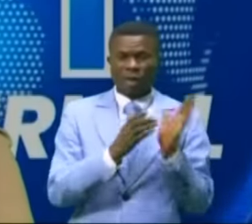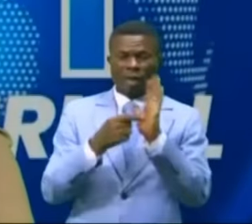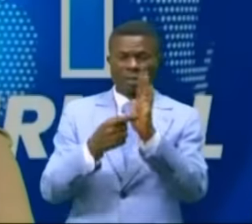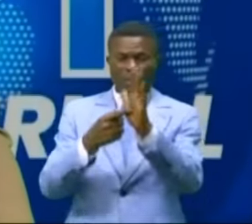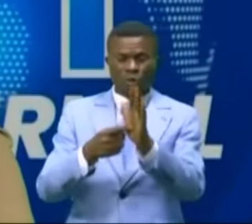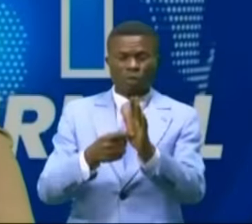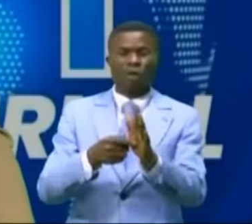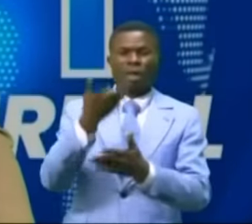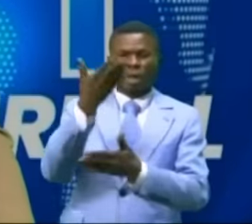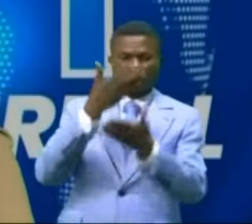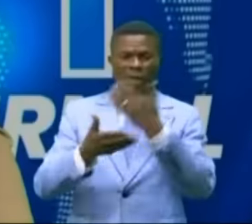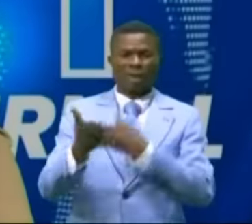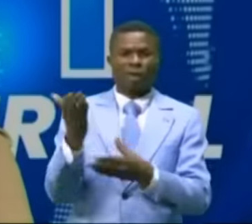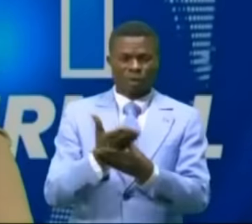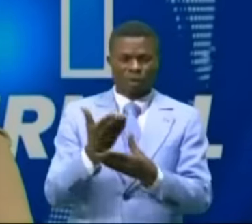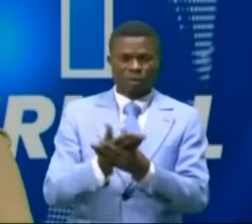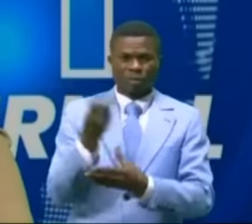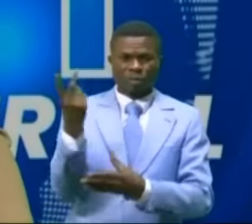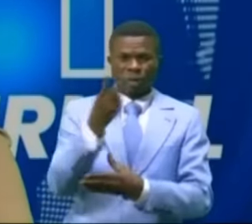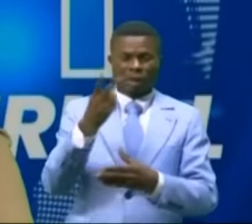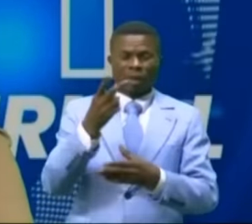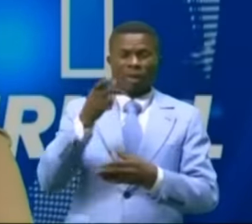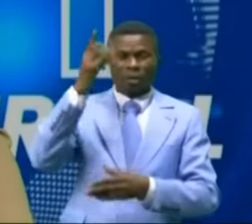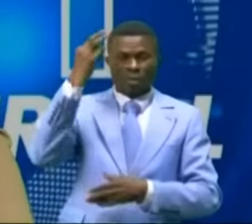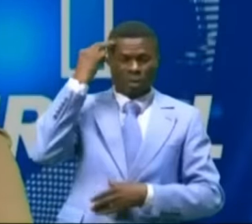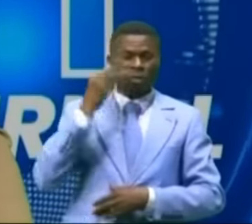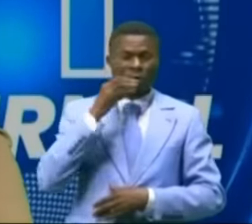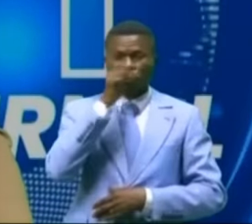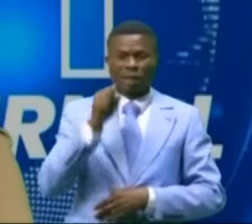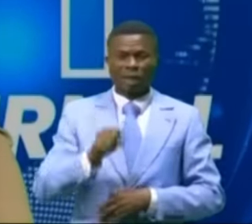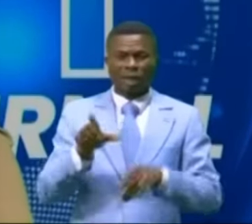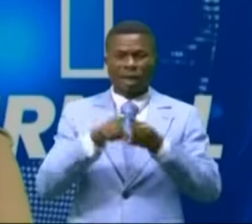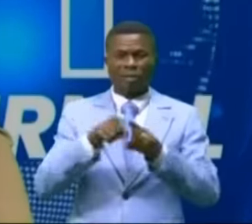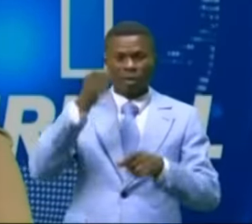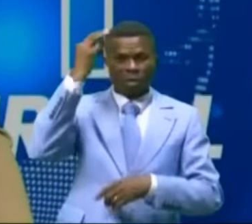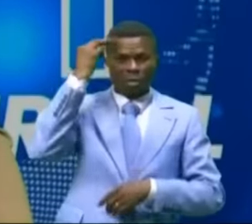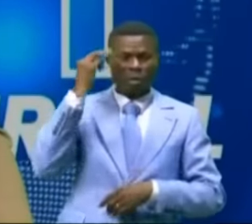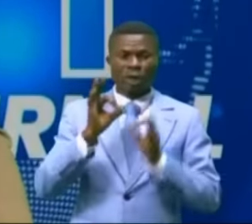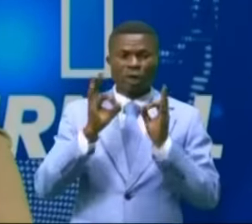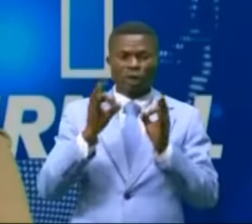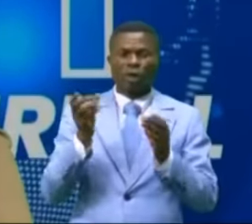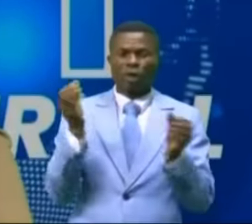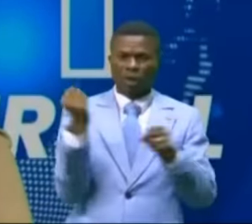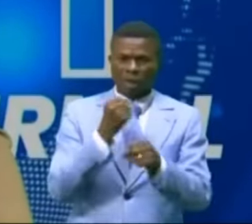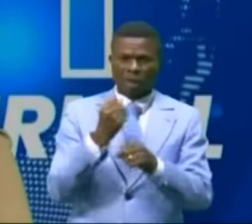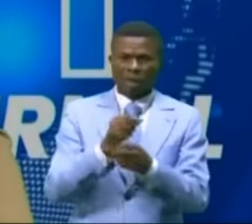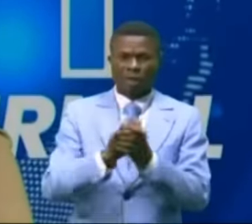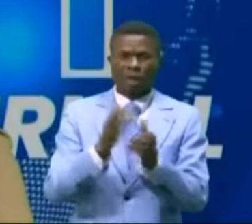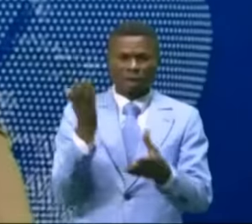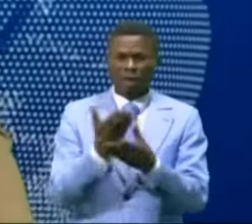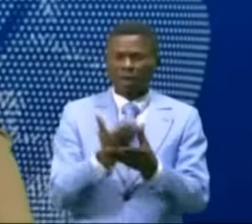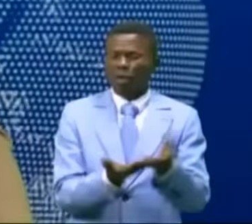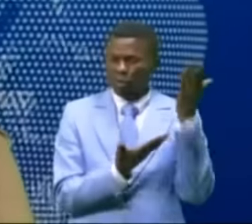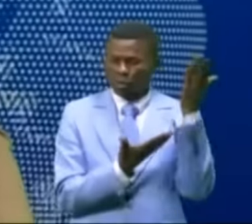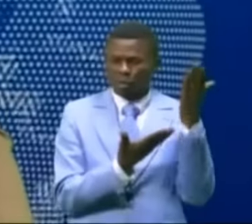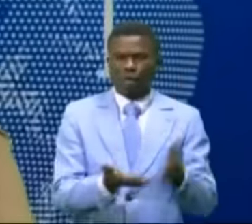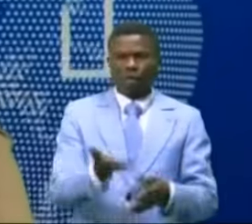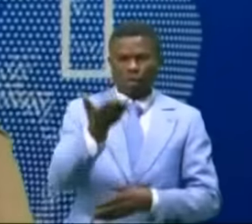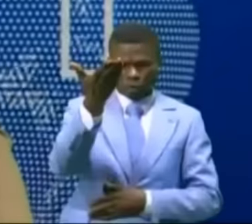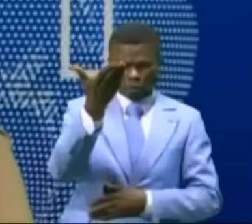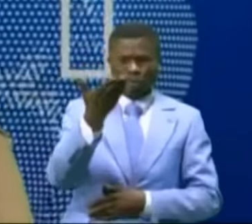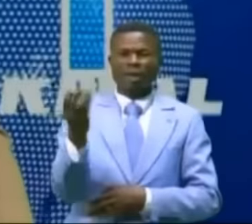remise et reprise. Déjà, les deux hommes d'État, Samalou Koundé et Judith Suminwa, ont collaboré sur des dossiers majeurs. Françoise